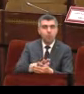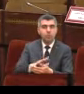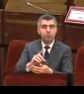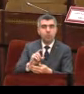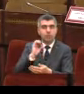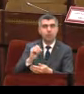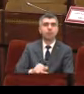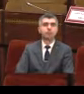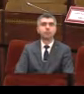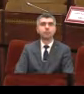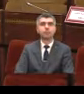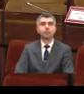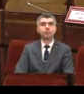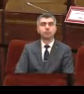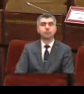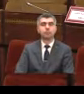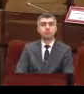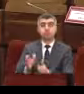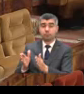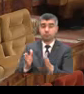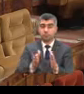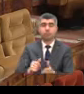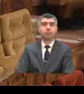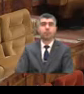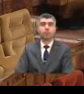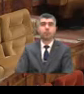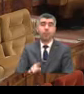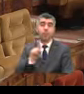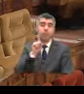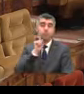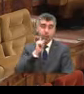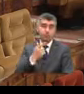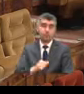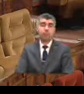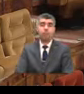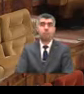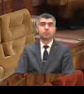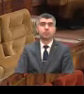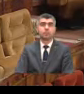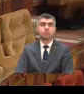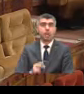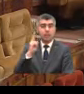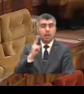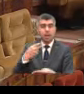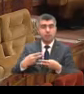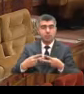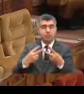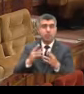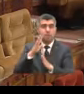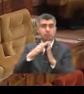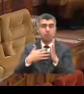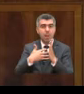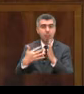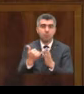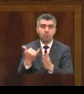هذه الطرود. على مستوى النساء المرأة يعني تم إطلاق مجموعة من البرامج أتوقف عند